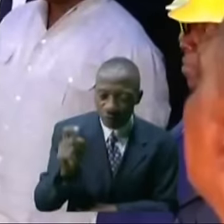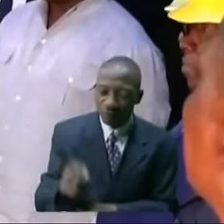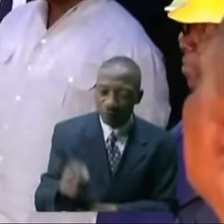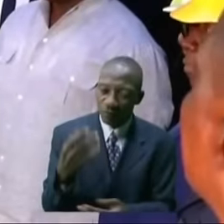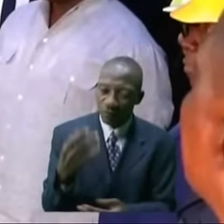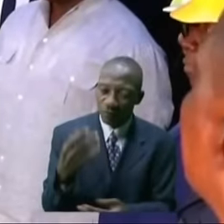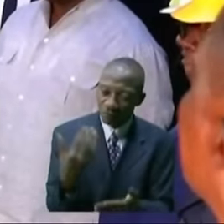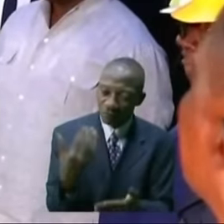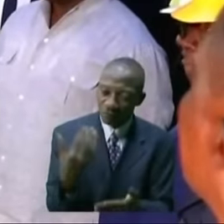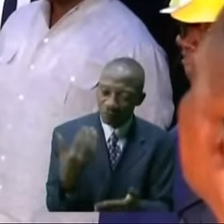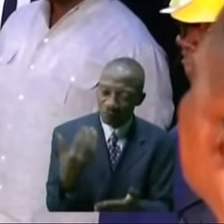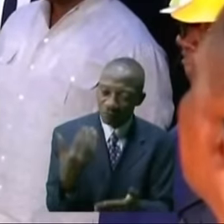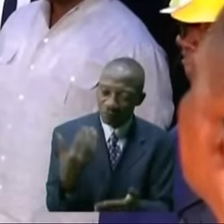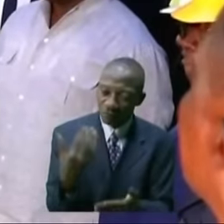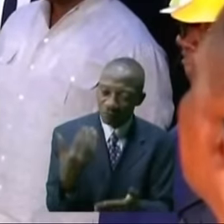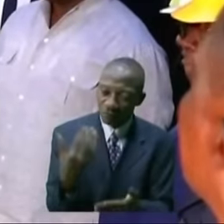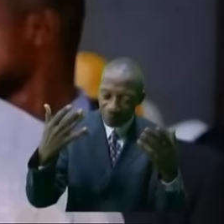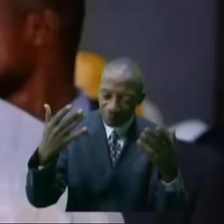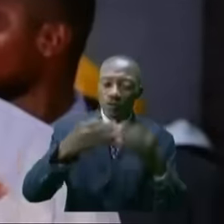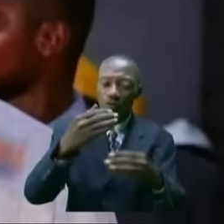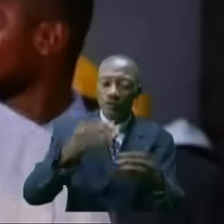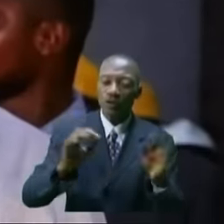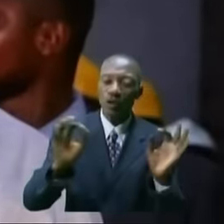de ces grands marchés.